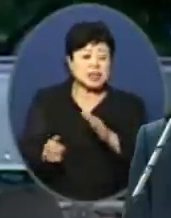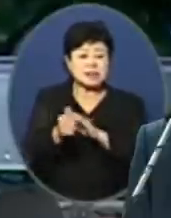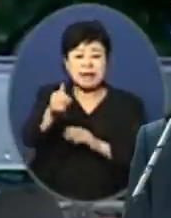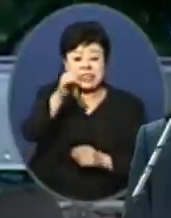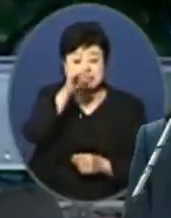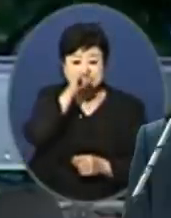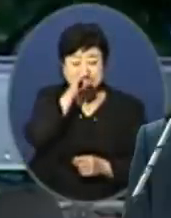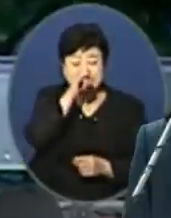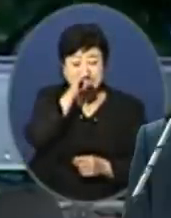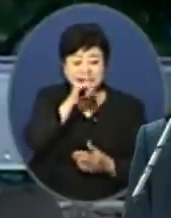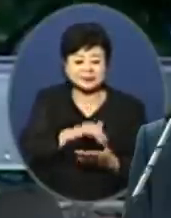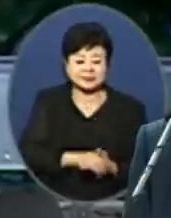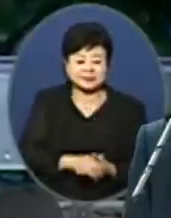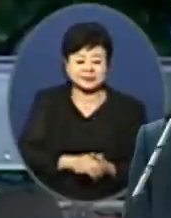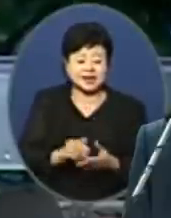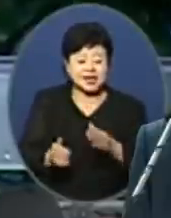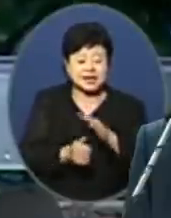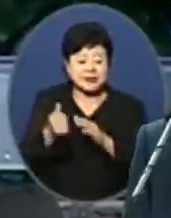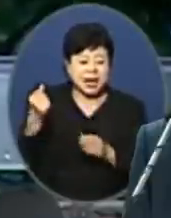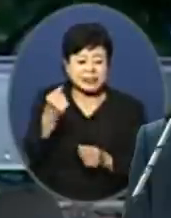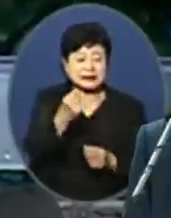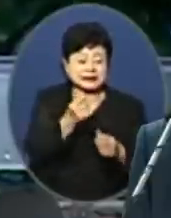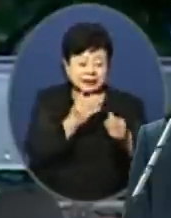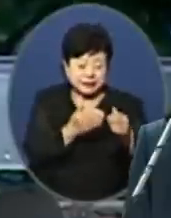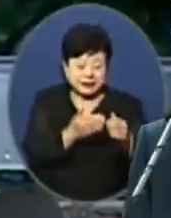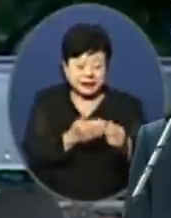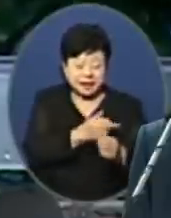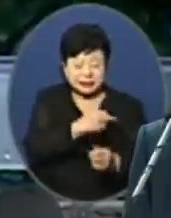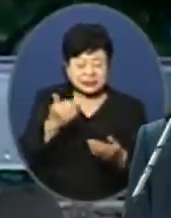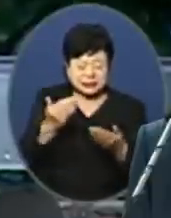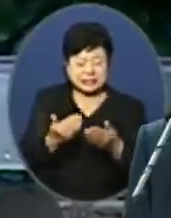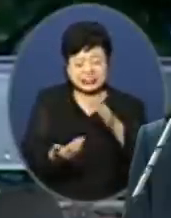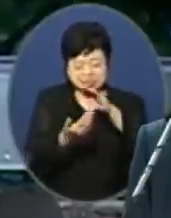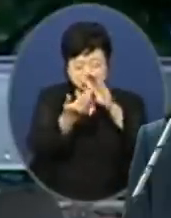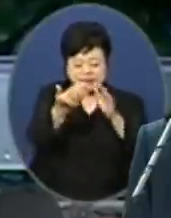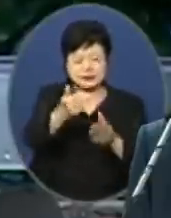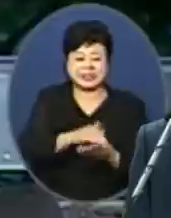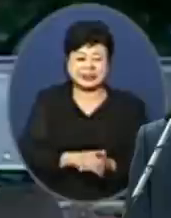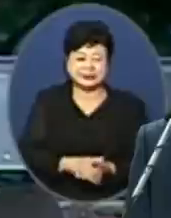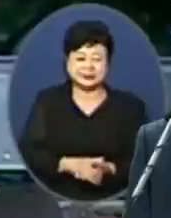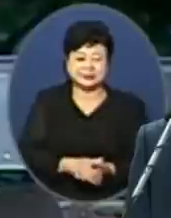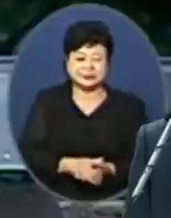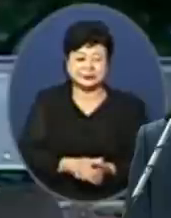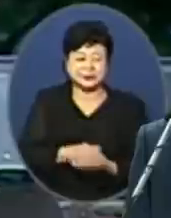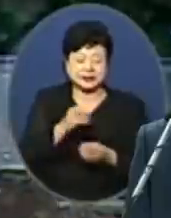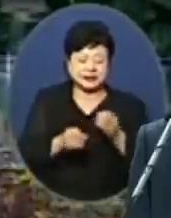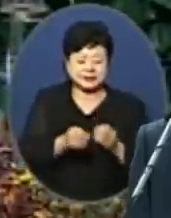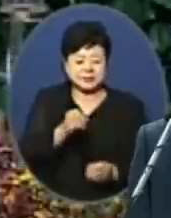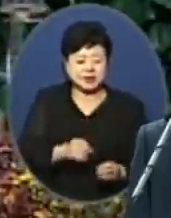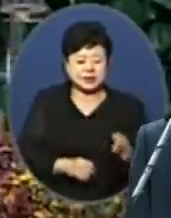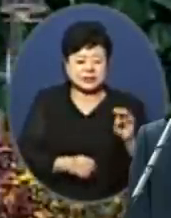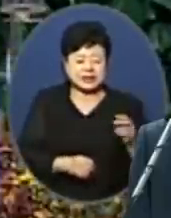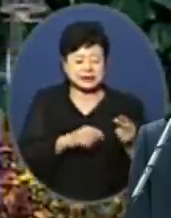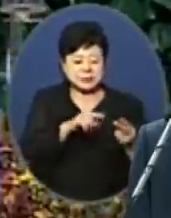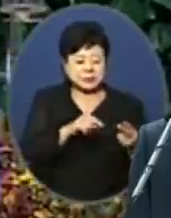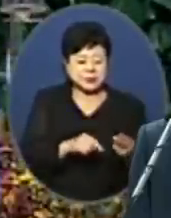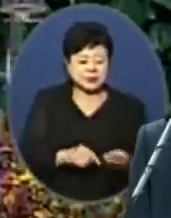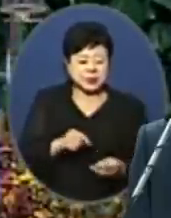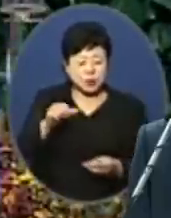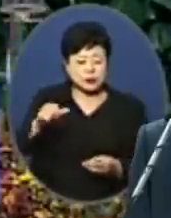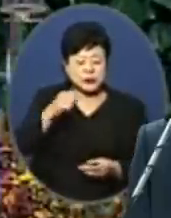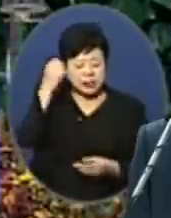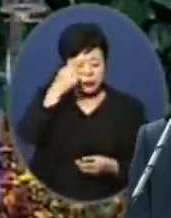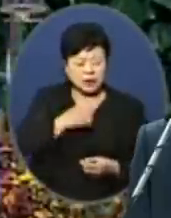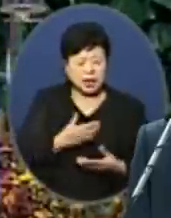있습니다. 희망을 가지고 있으면 큰일이 이루어지는 것입니다. 시편 42편 5절에 내 영혼아 내가